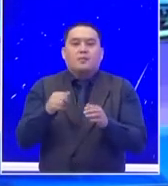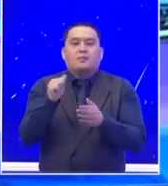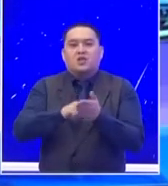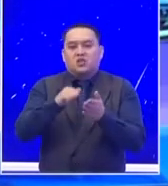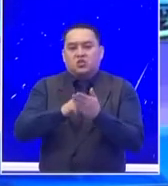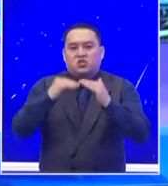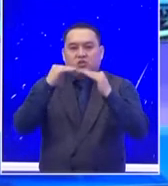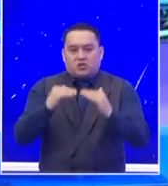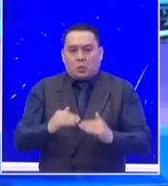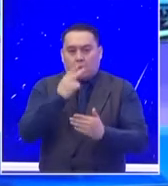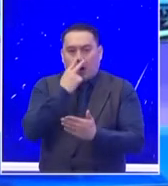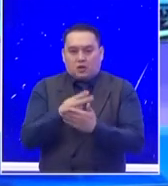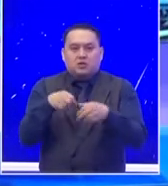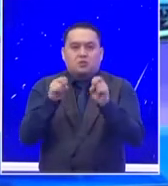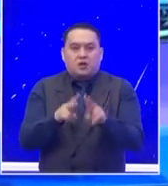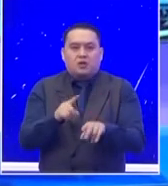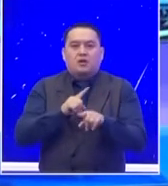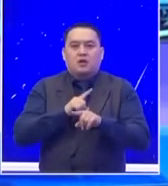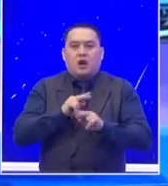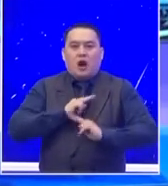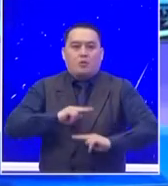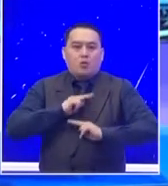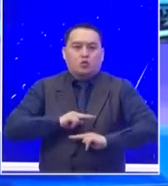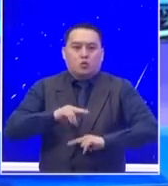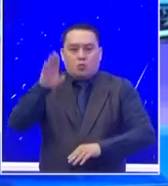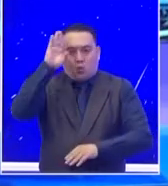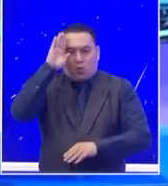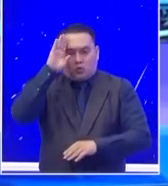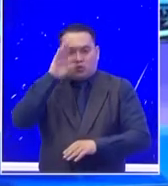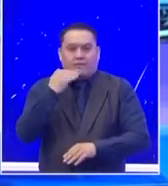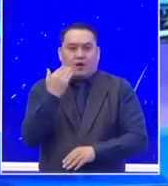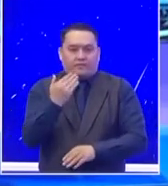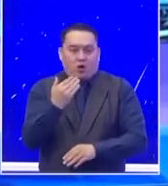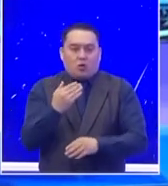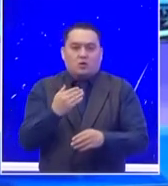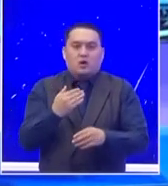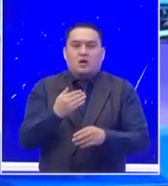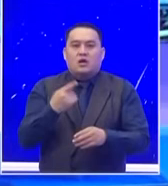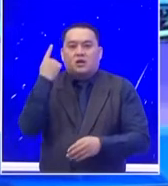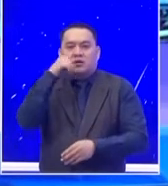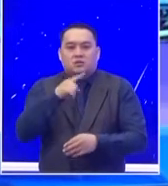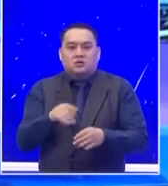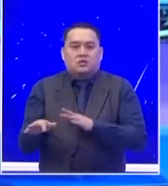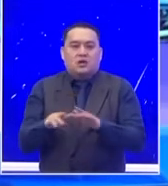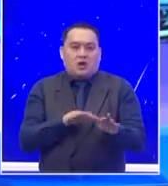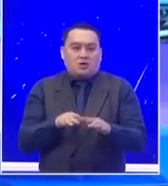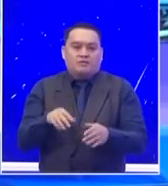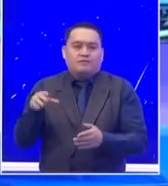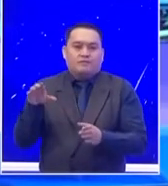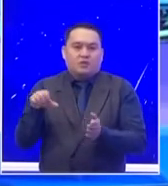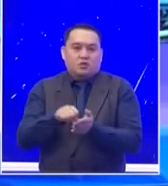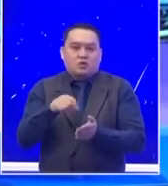причин снижения показателей специалисты называют работу с мужчинами-агрессорами. Инициатором этой деятельности